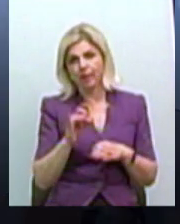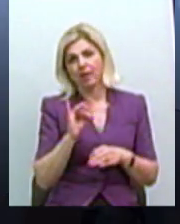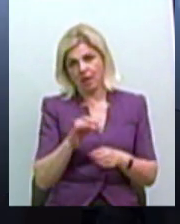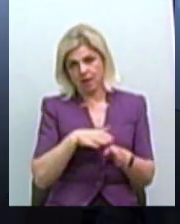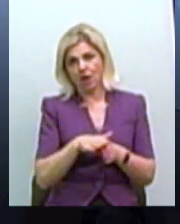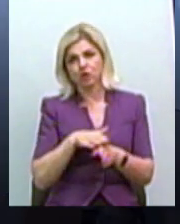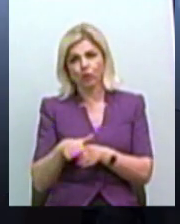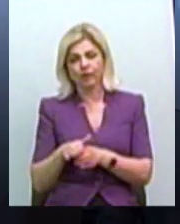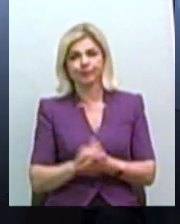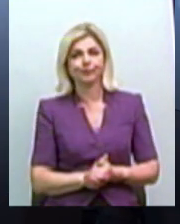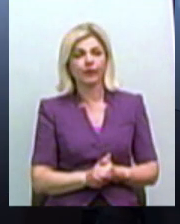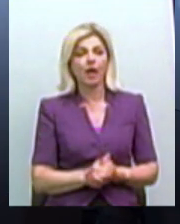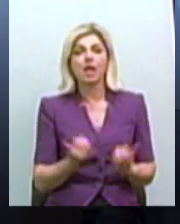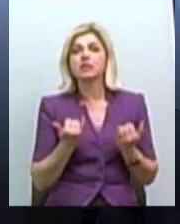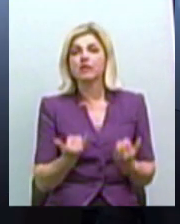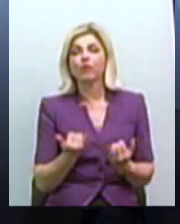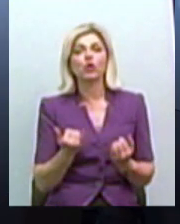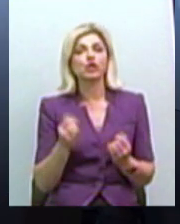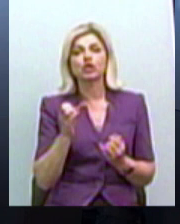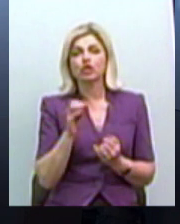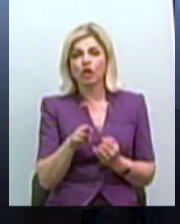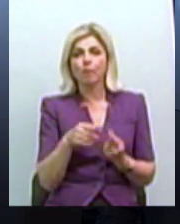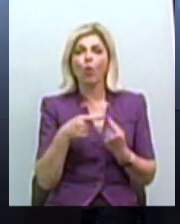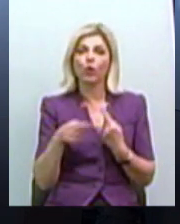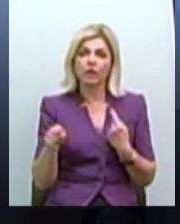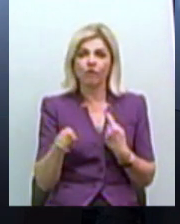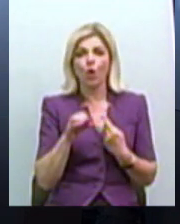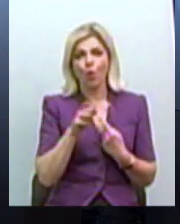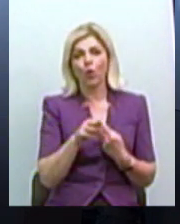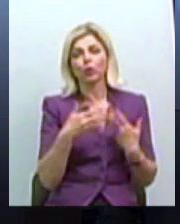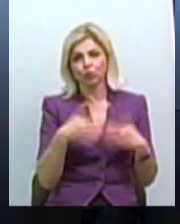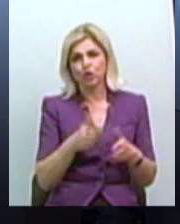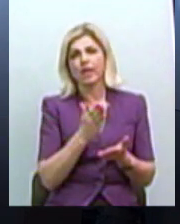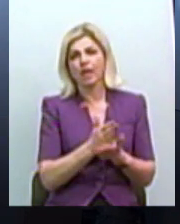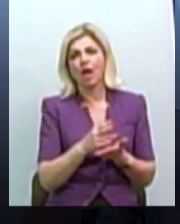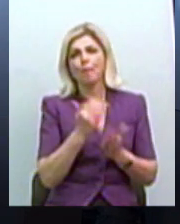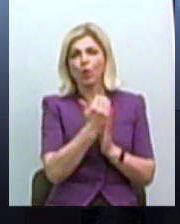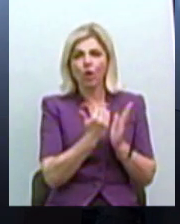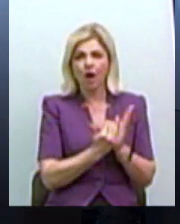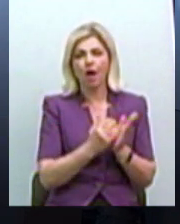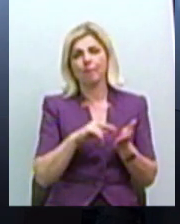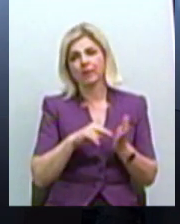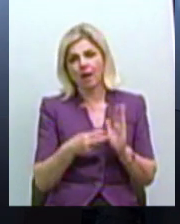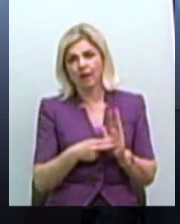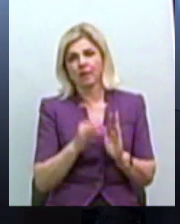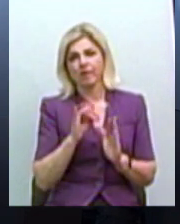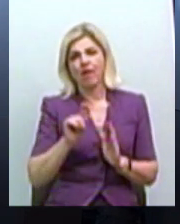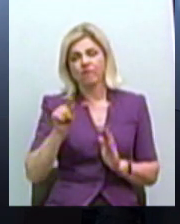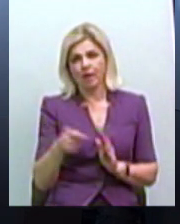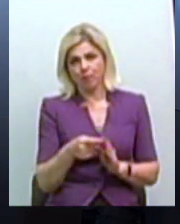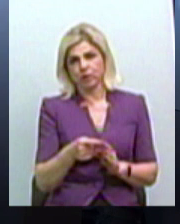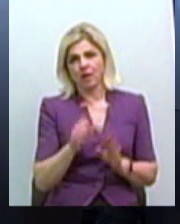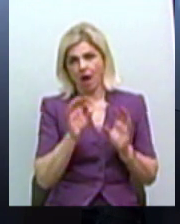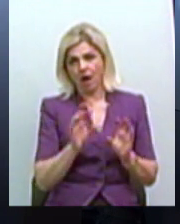Чим презентований сьогодні стартап «Еко-челлендж» відрізняється від вже існуючих програм, планів і вимог нормативних актів?